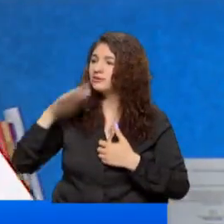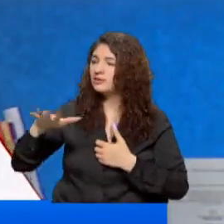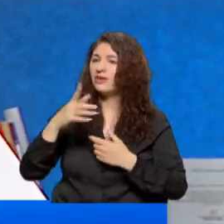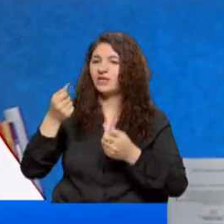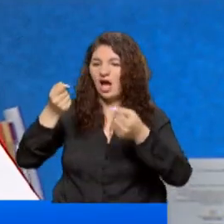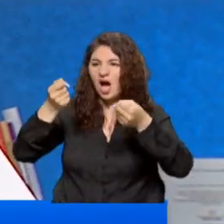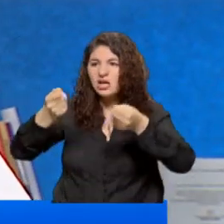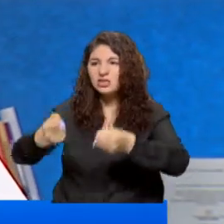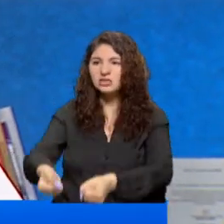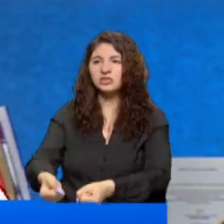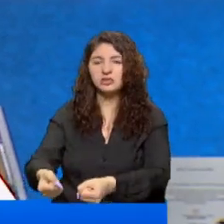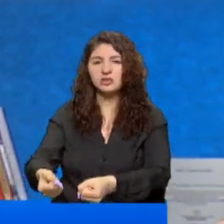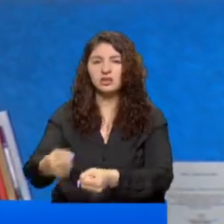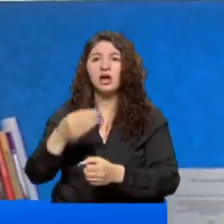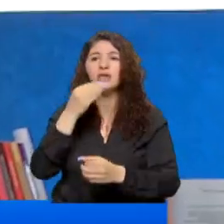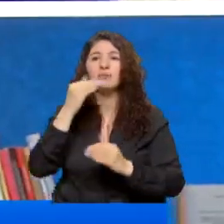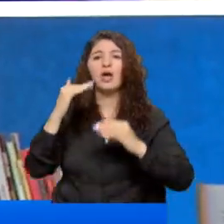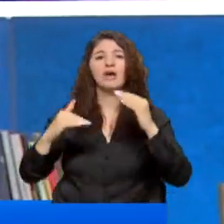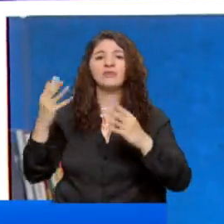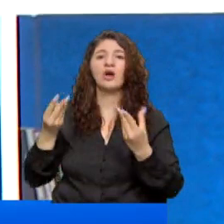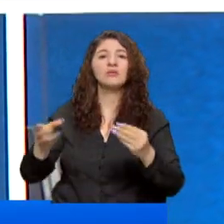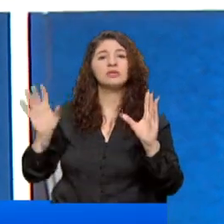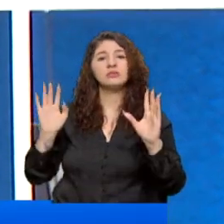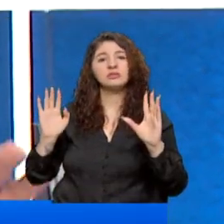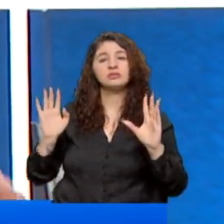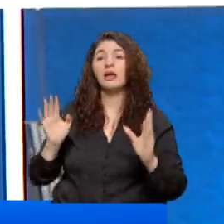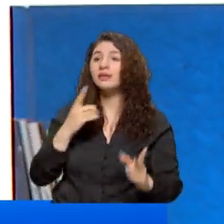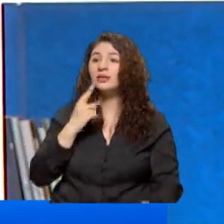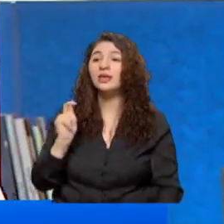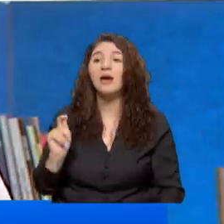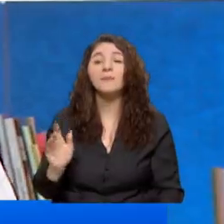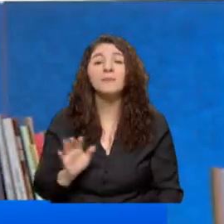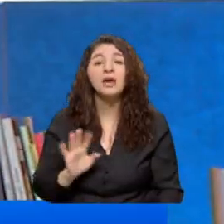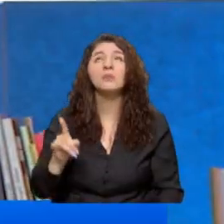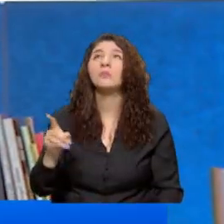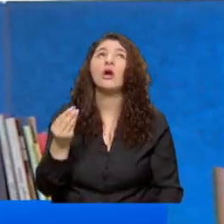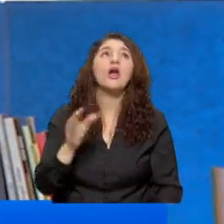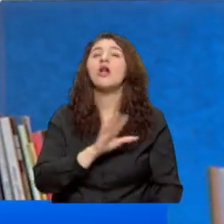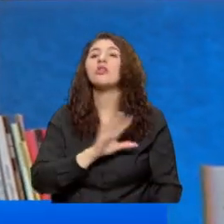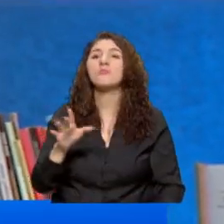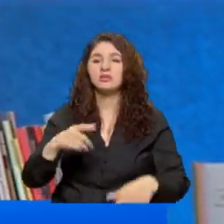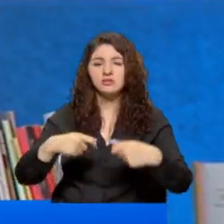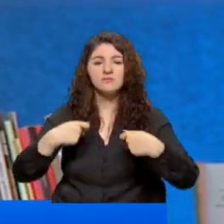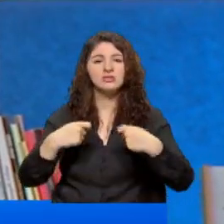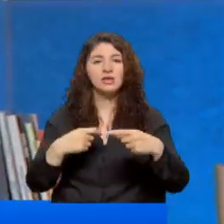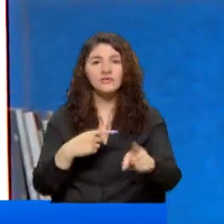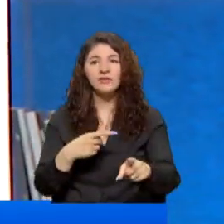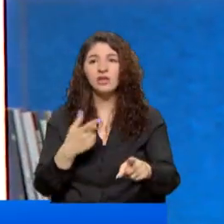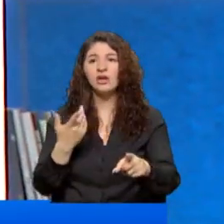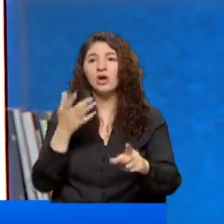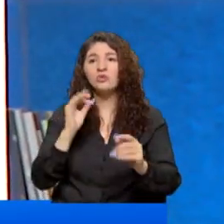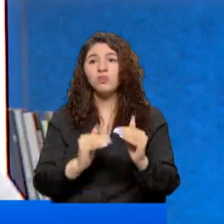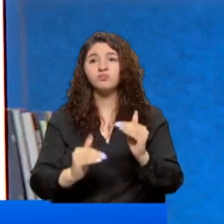fiyatını baskılar Sak gıda enflasyonu olmaz dedi ki Yapmayın böyle olmaz girdi fiyatlarını